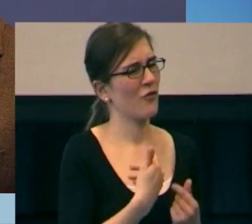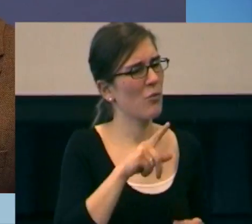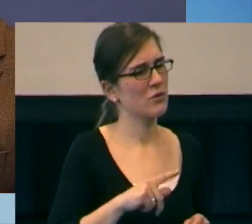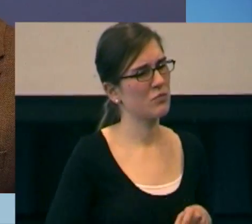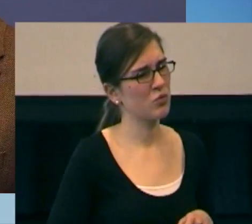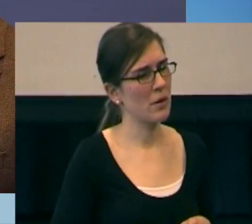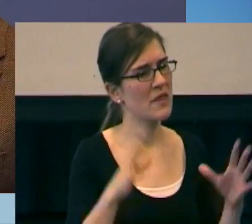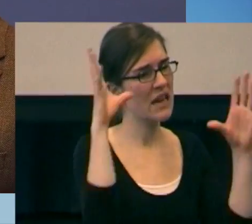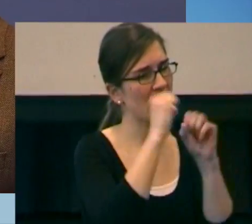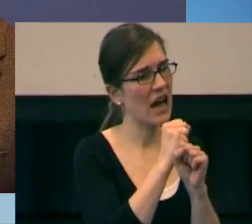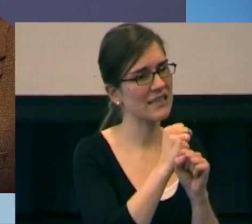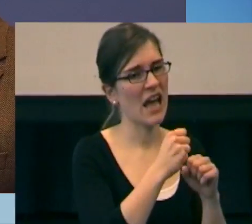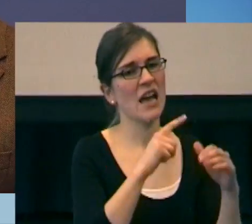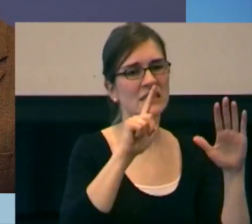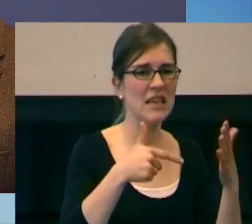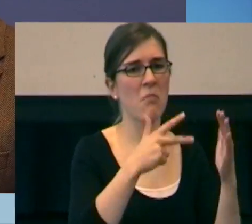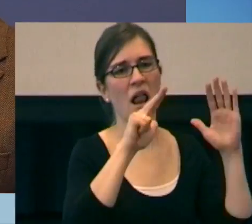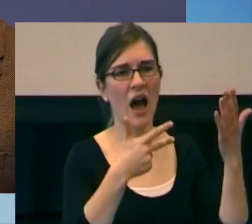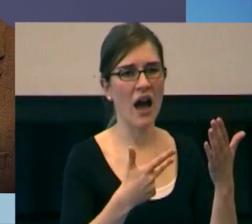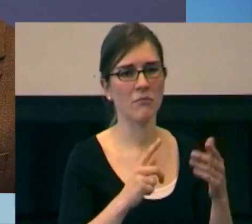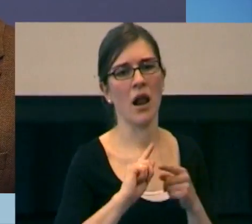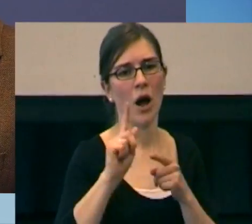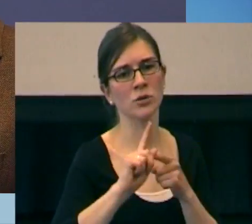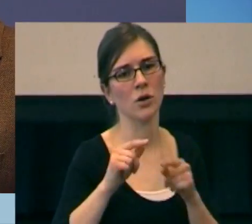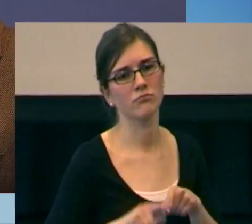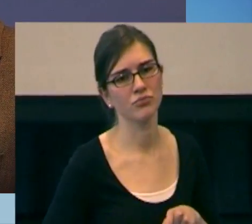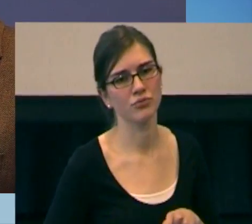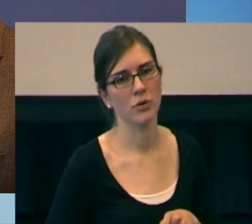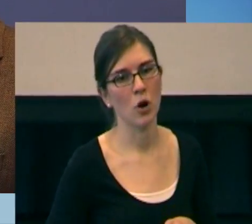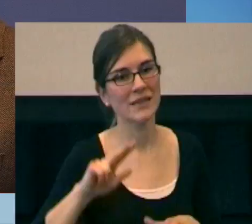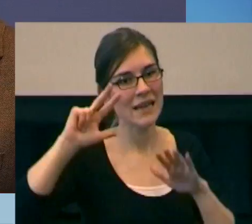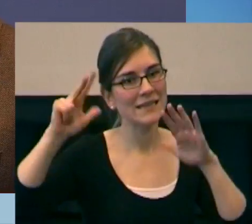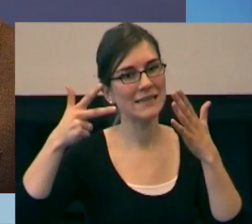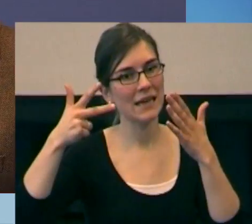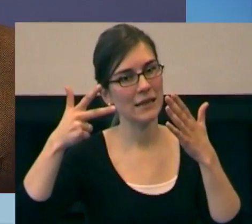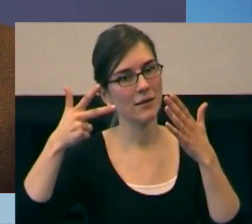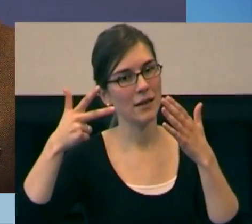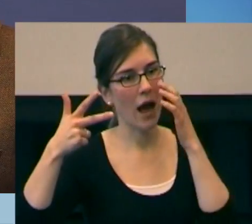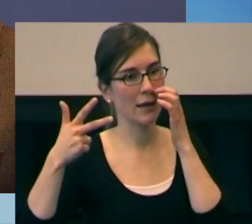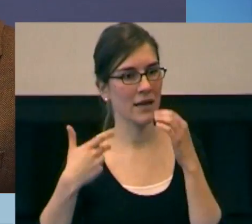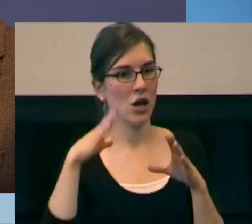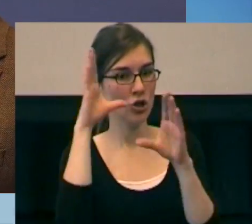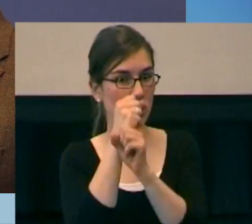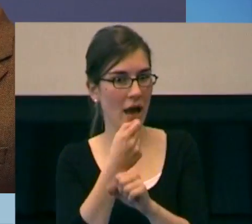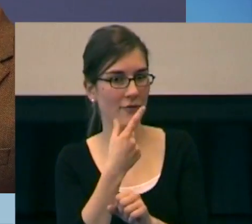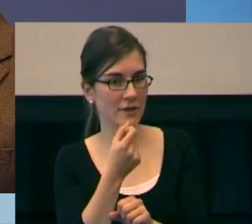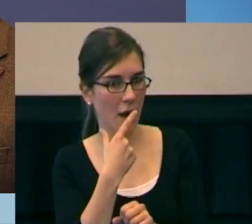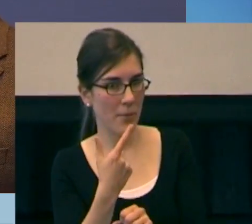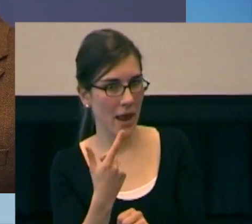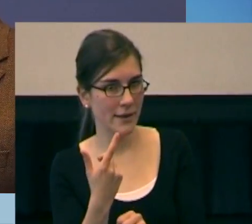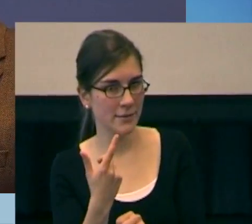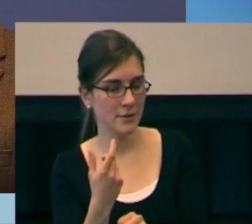nachts sieben, acht Mal raus und habe dann in der dritten Nacht, weil es nicht mehr ging, einfach eine Schlaftablette genommen. Musste dann aber trotzdem raus, bin aber so